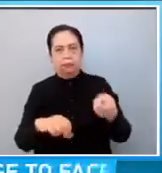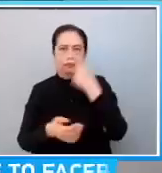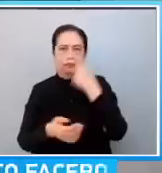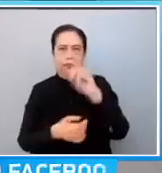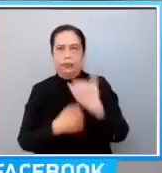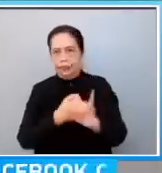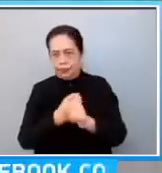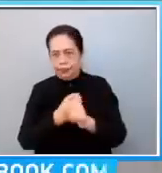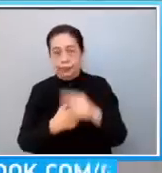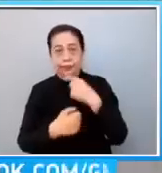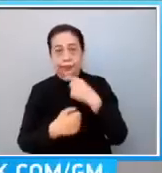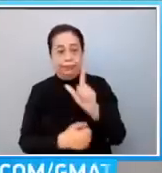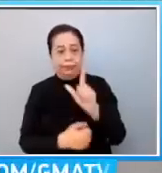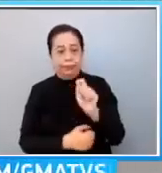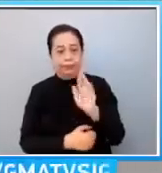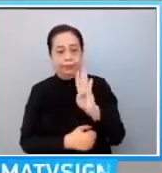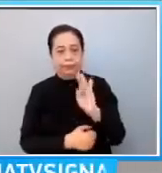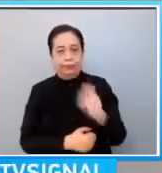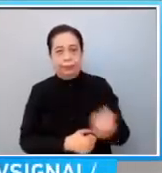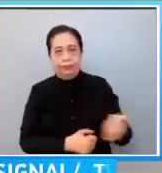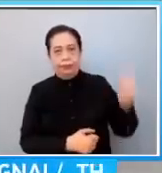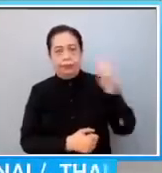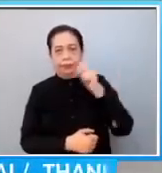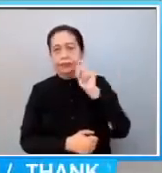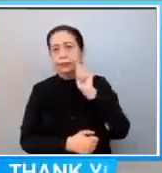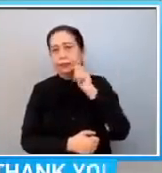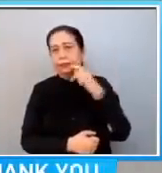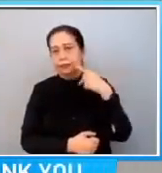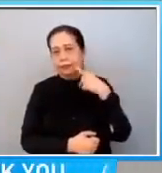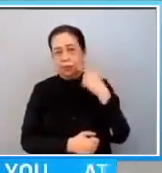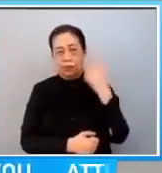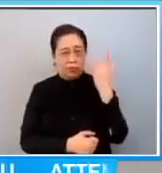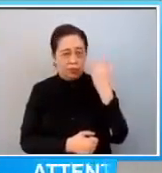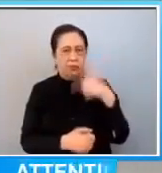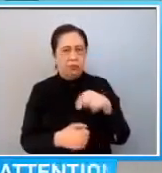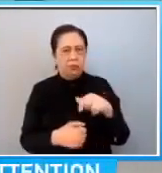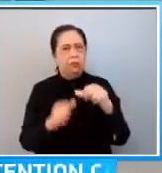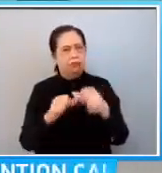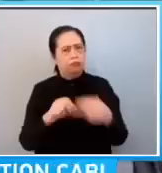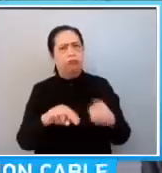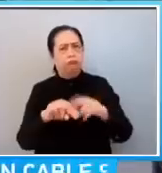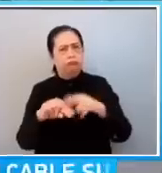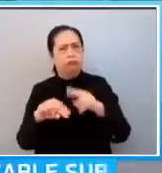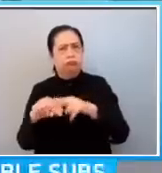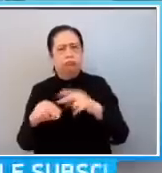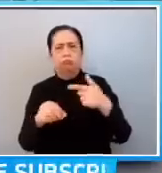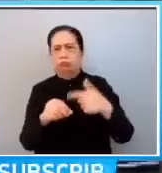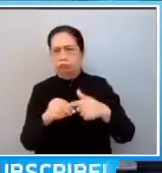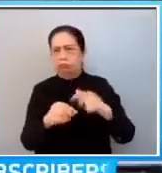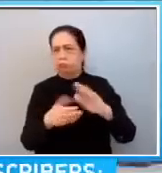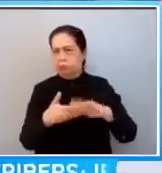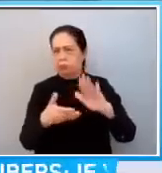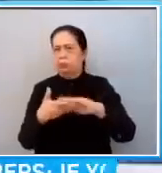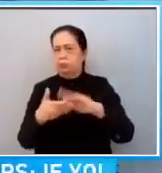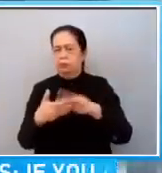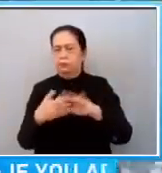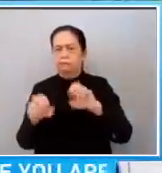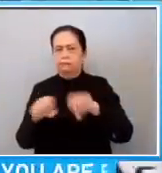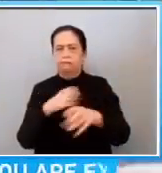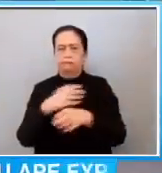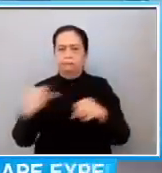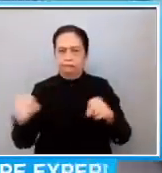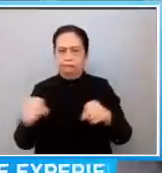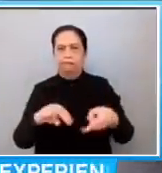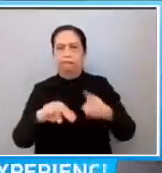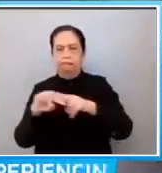kay LTFRB Executive Director Tina Cason, ito ay dahil sa tuloy-tuloy na pagtaas ng presyo ng produktong petrolyo. Masaya ang